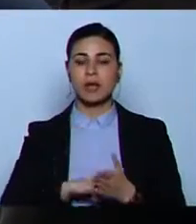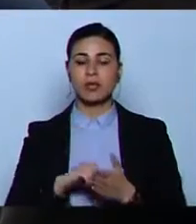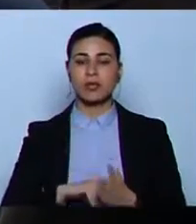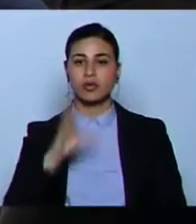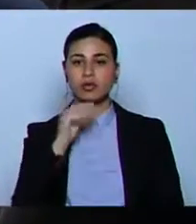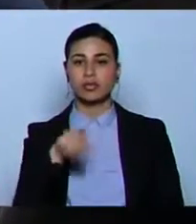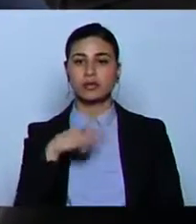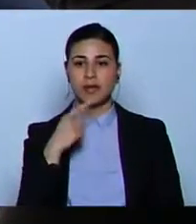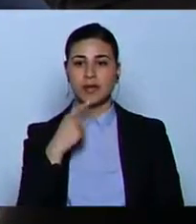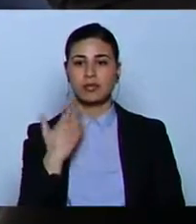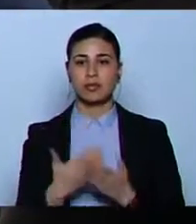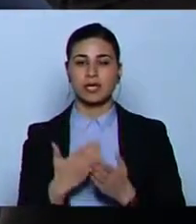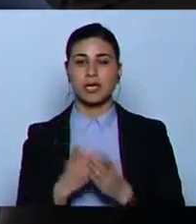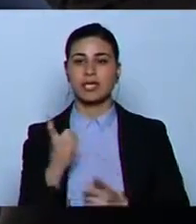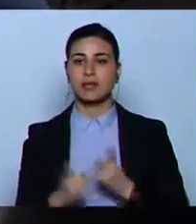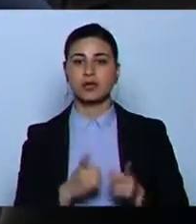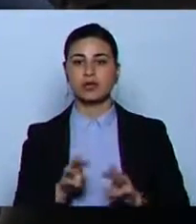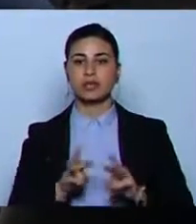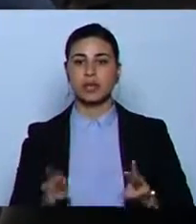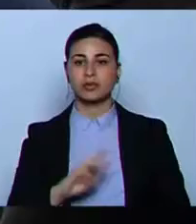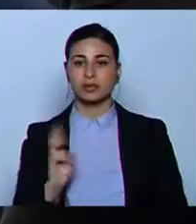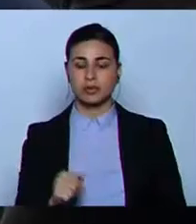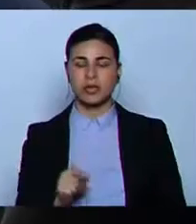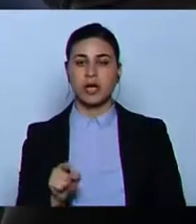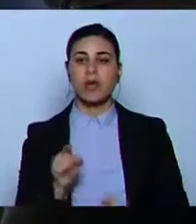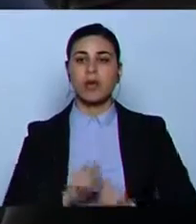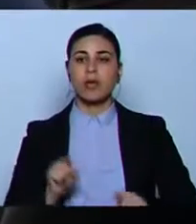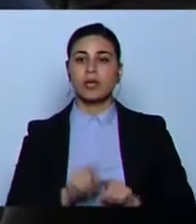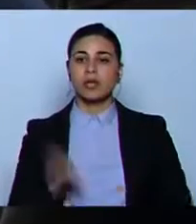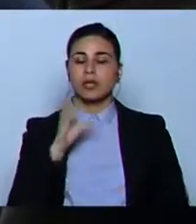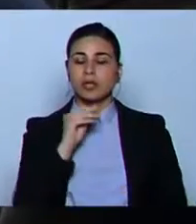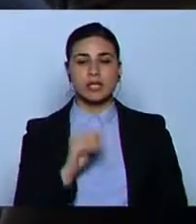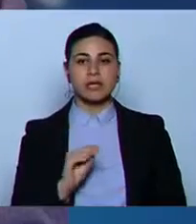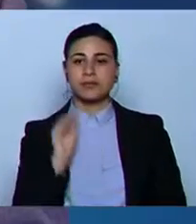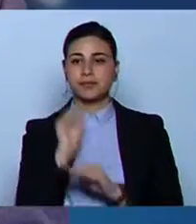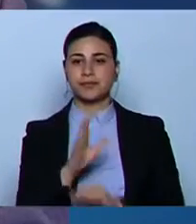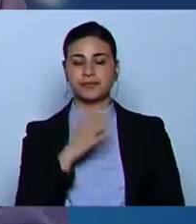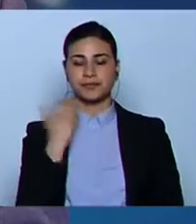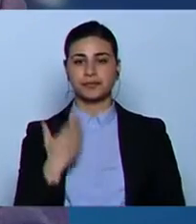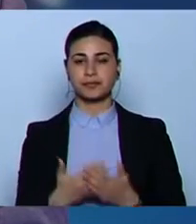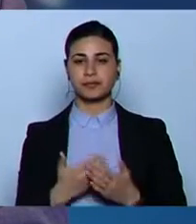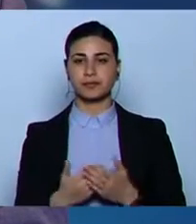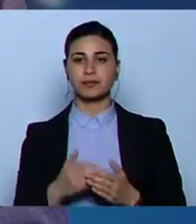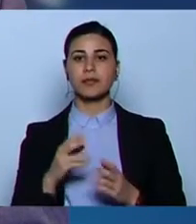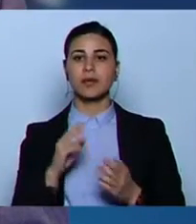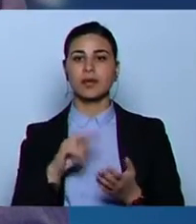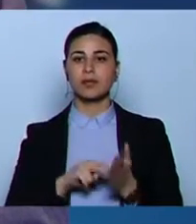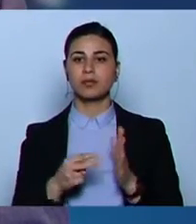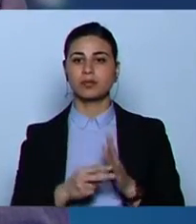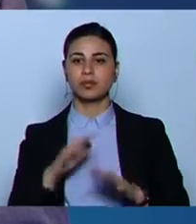როდესაც საუბრობს, თქვათ, ინფრასტრუქტურის სამინისტრო და ოპონენტები, როდესაც არიზდება, ანუ ადგილობრივი